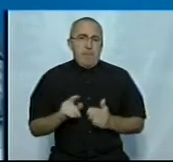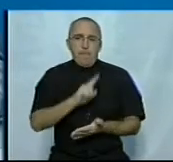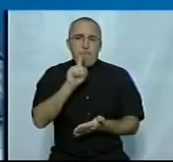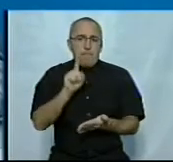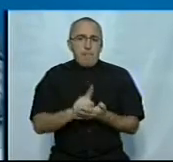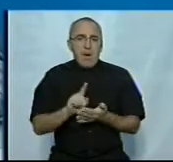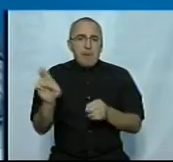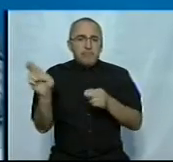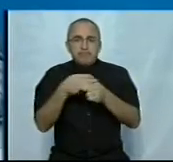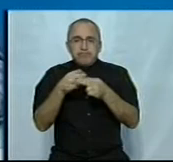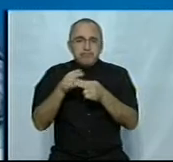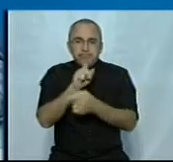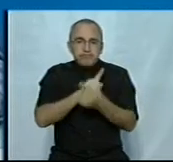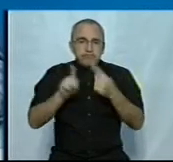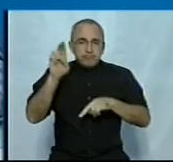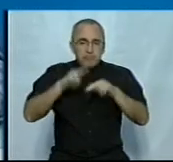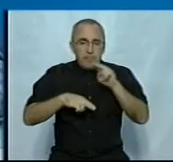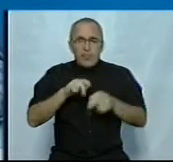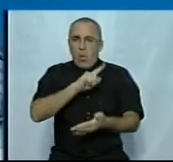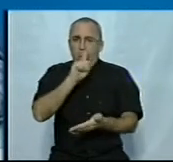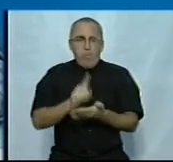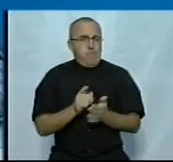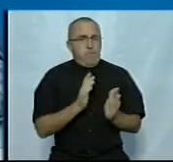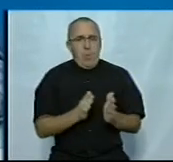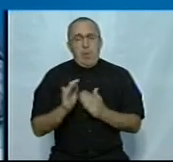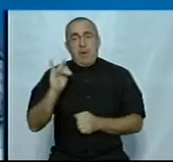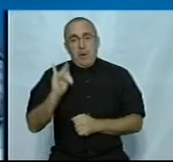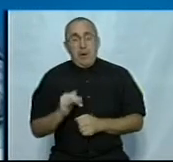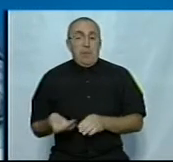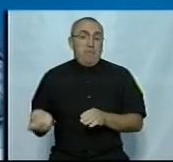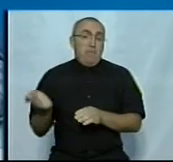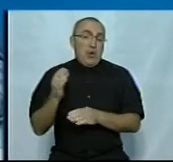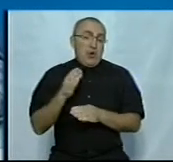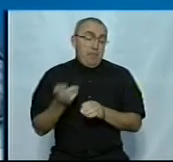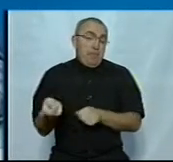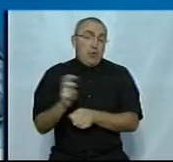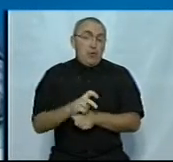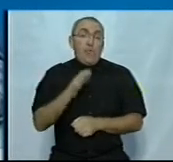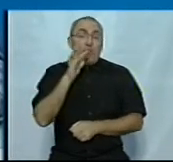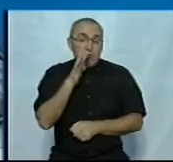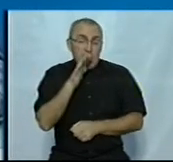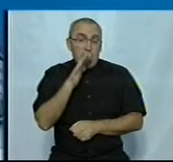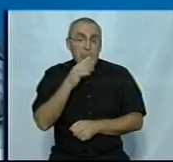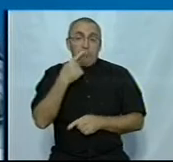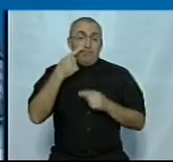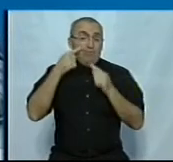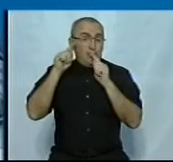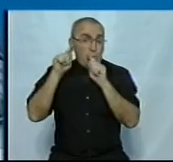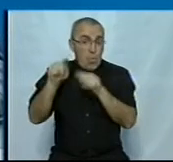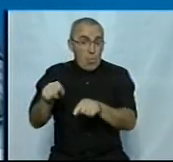повинно реставруватися в обов'язковому порядку. І прийшов час і звернути увагу на